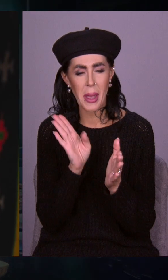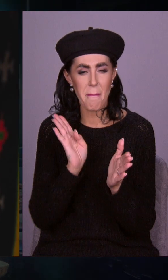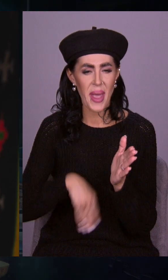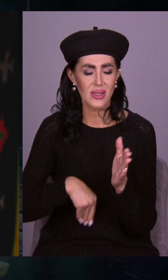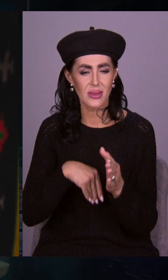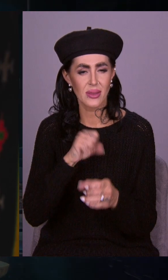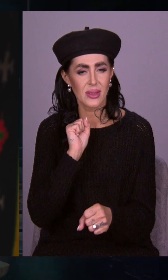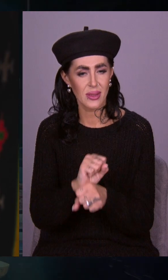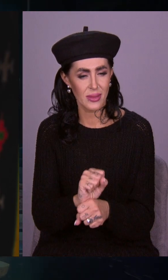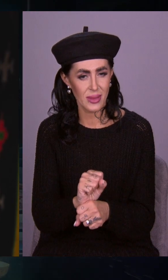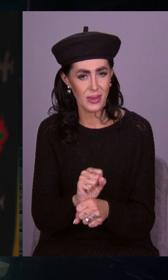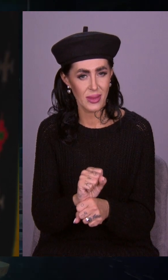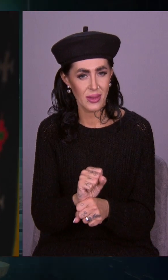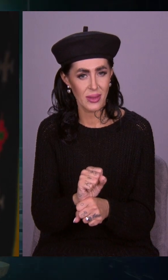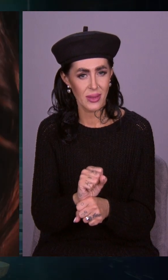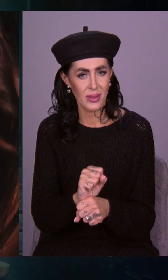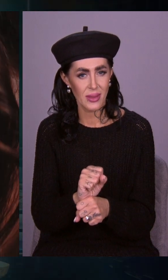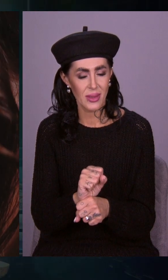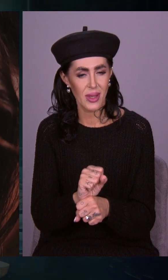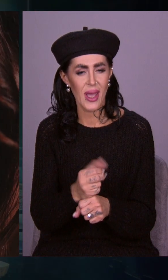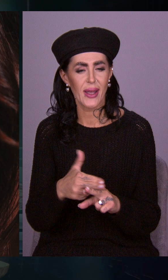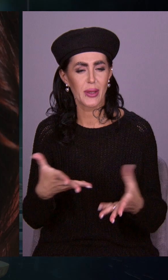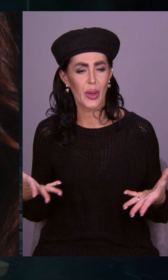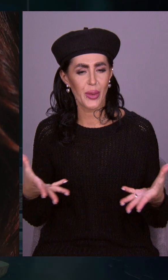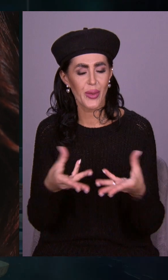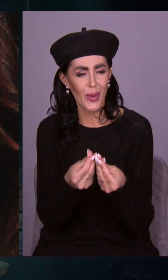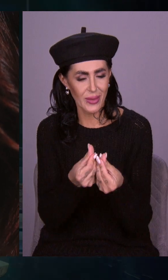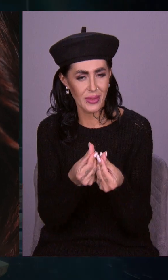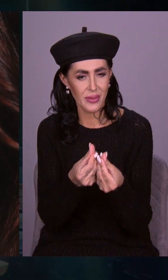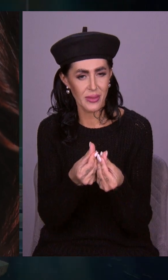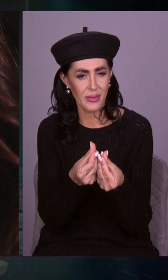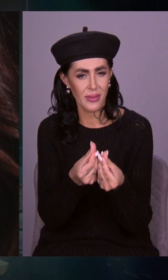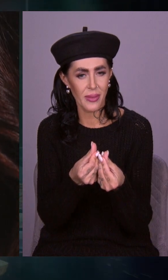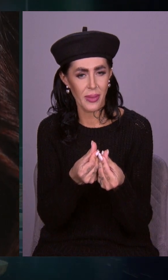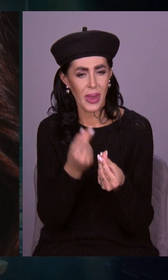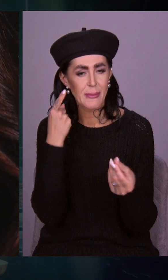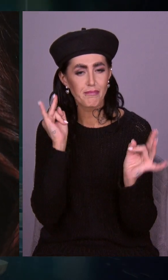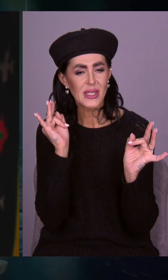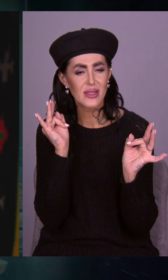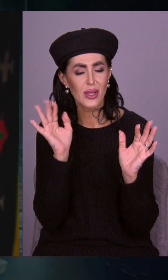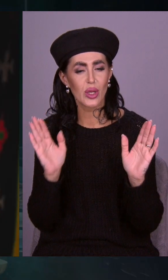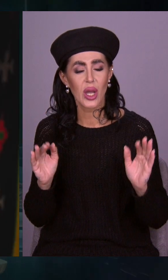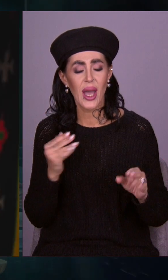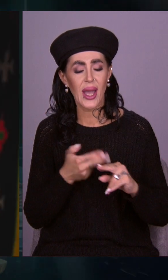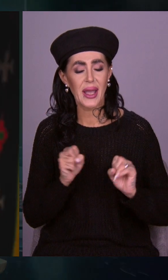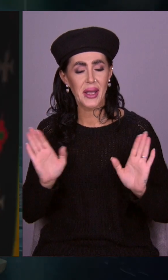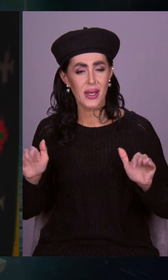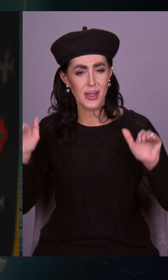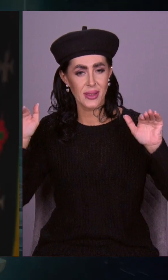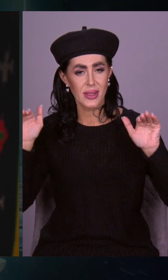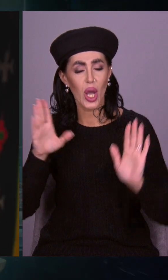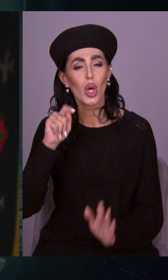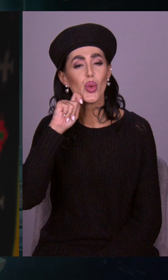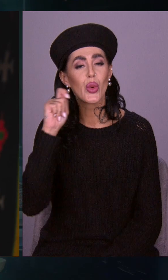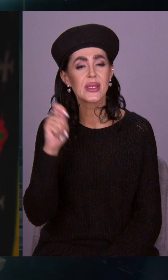перестанку пестити. Мерехкотіти крильцями. Українська –